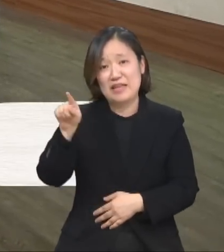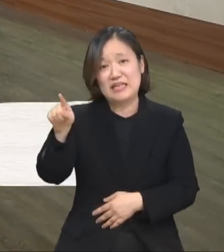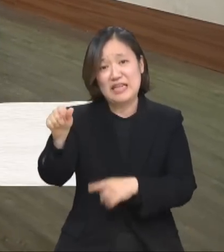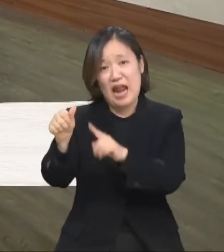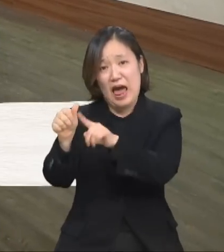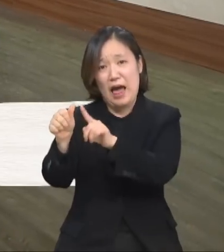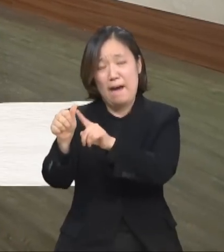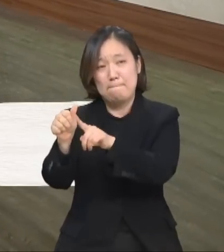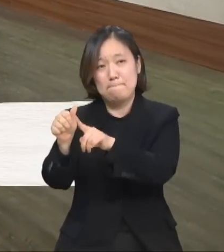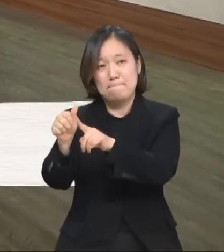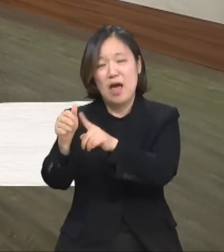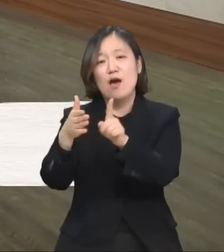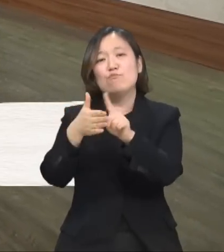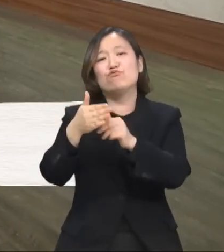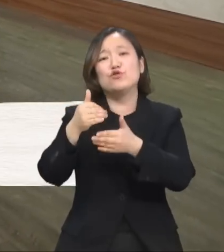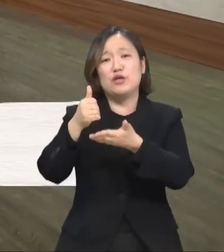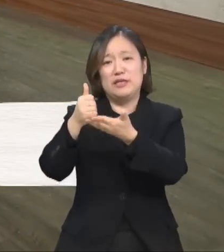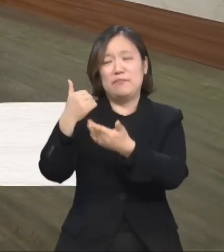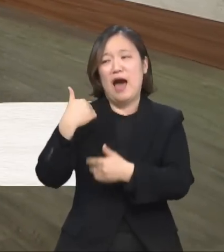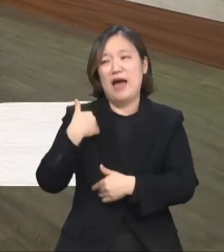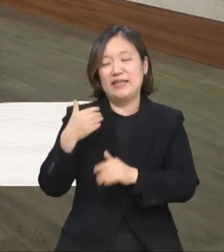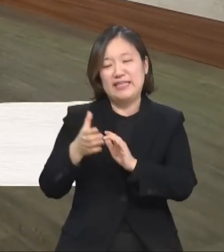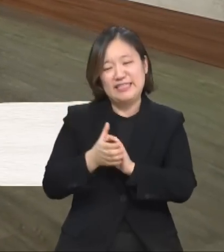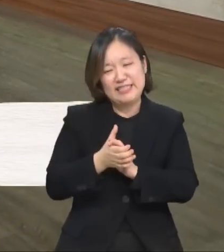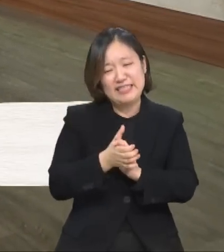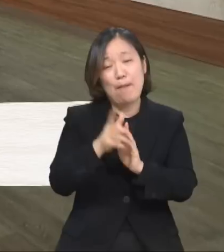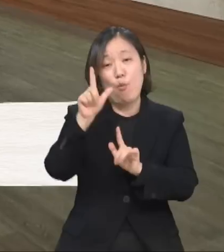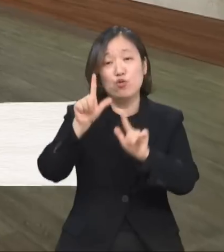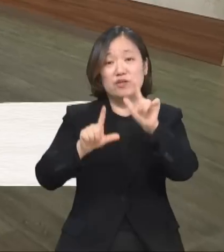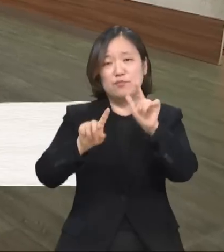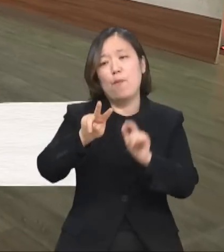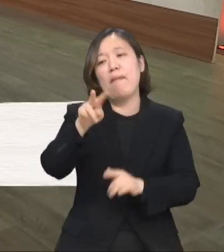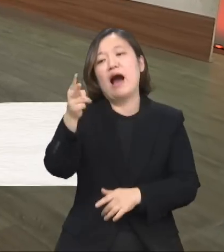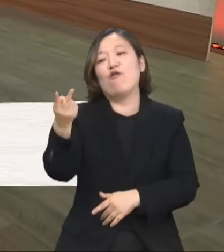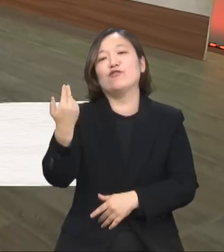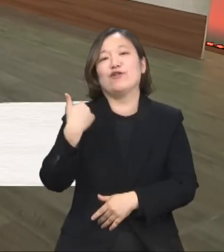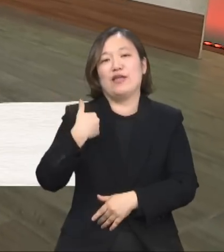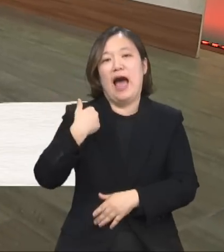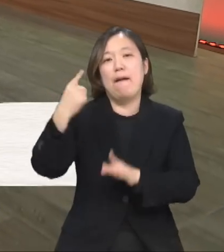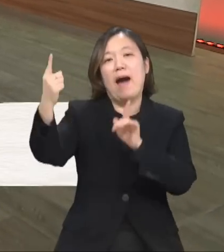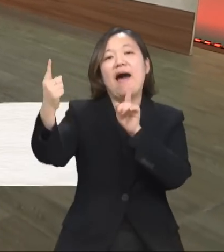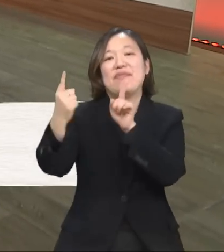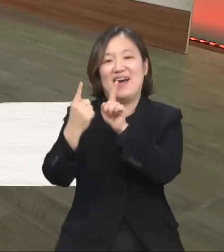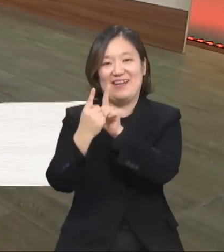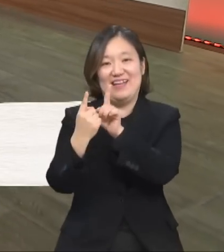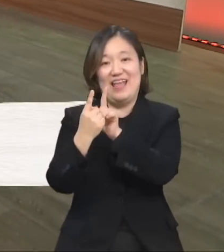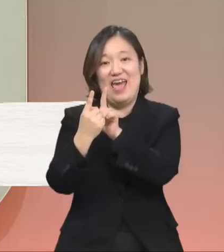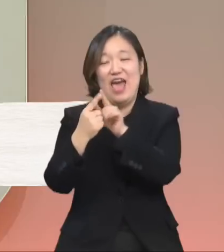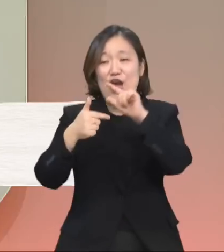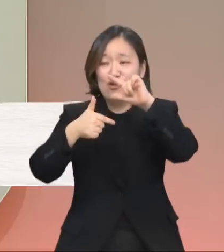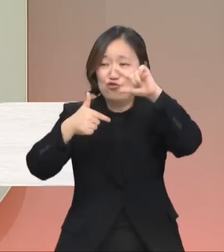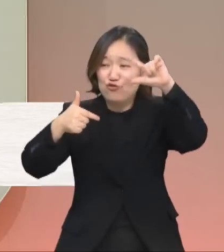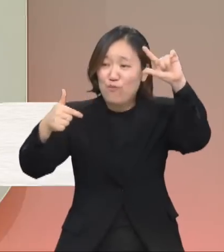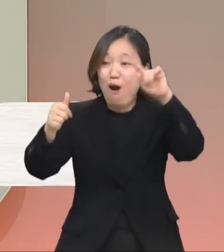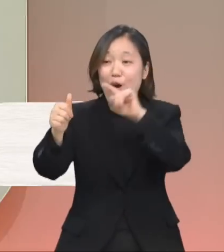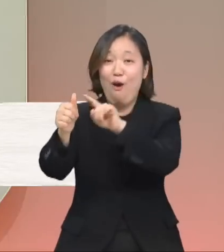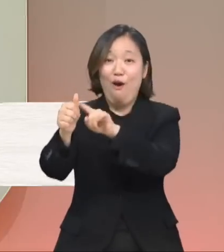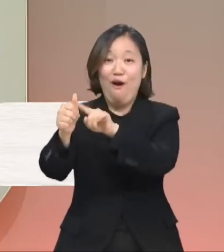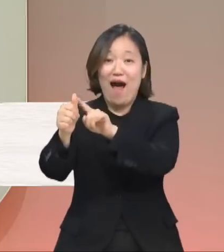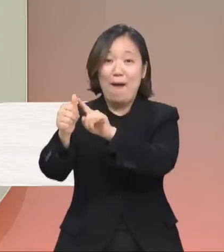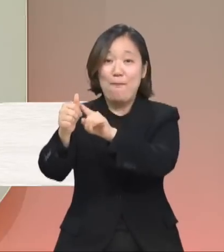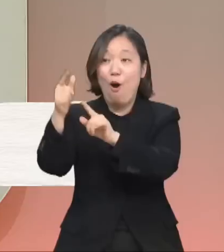저에게 친숙한 모습으로 다가오기 위해 그 유명 배우의 모습으로 나타나신게